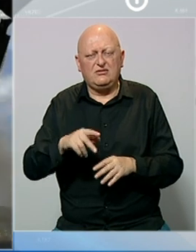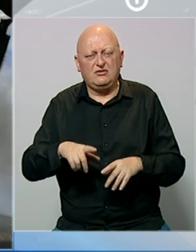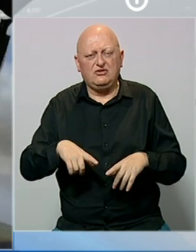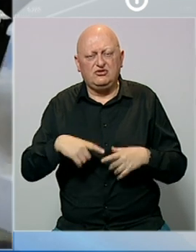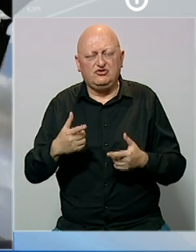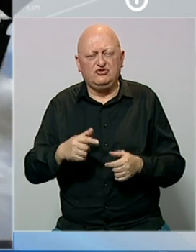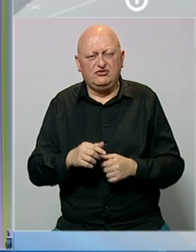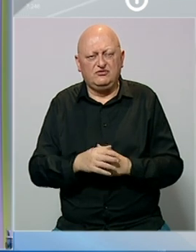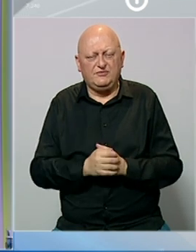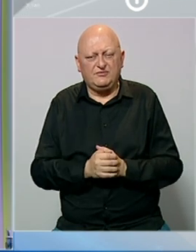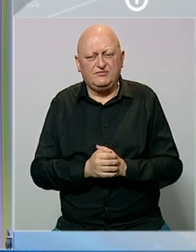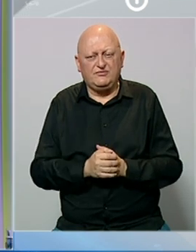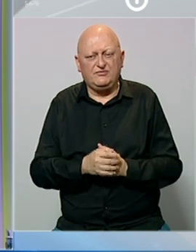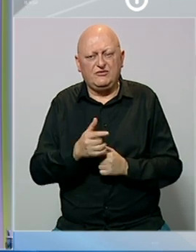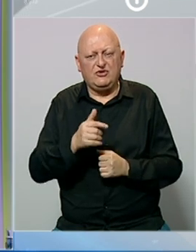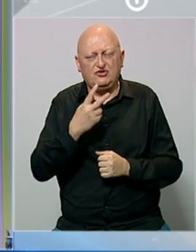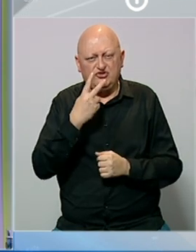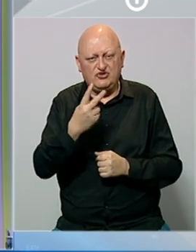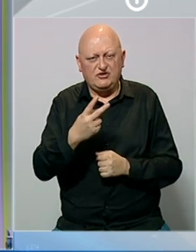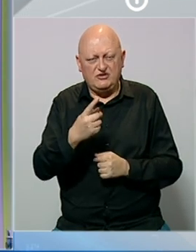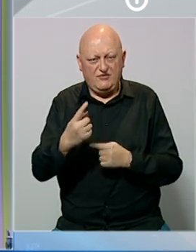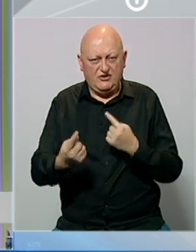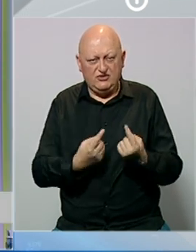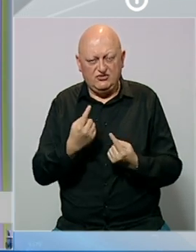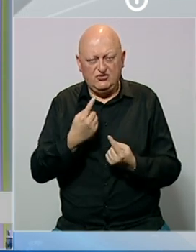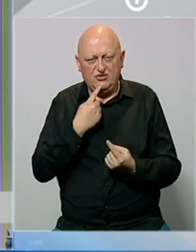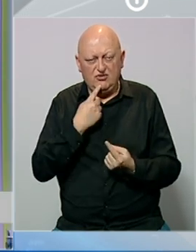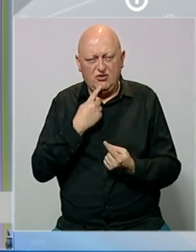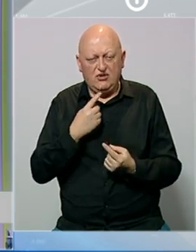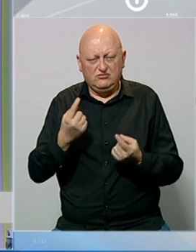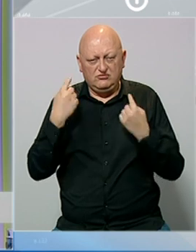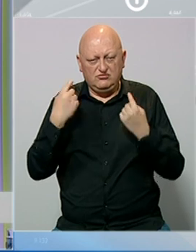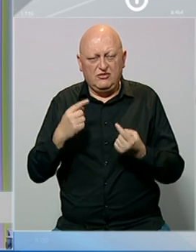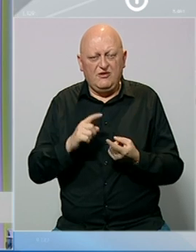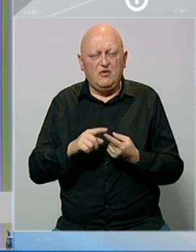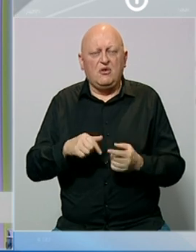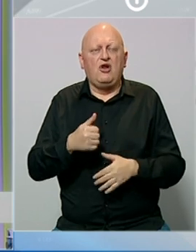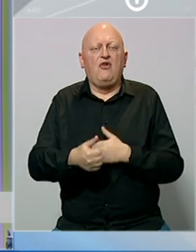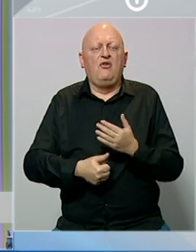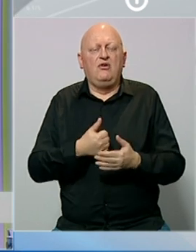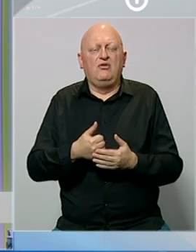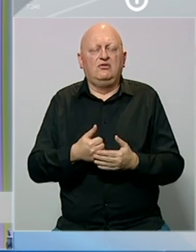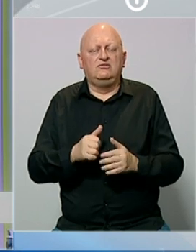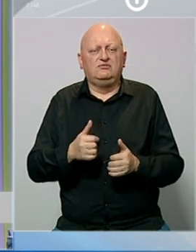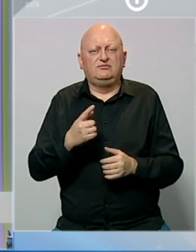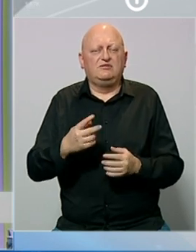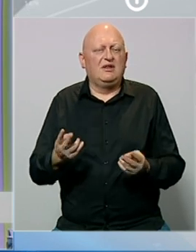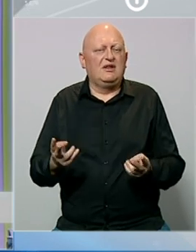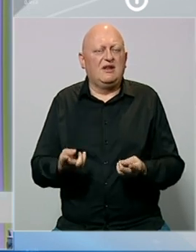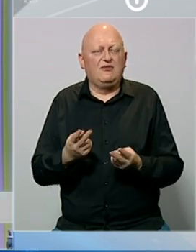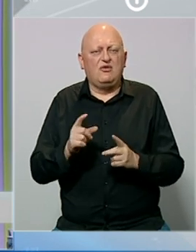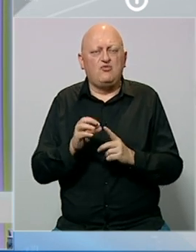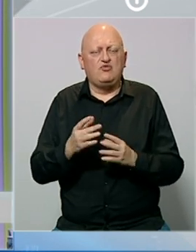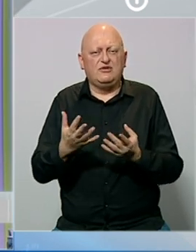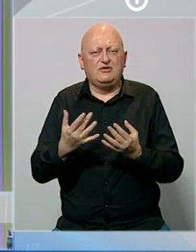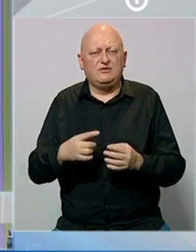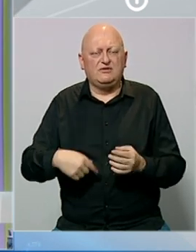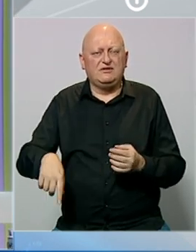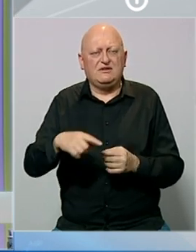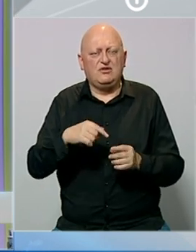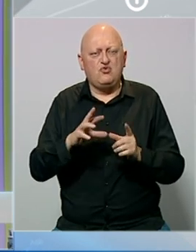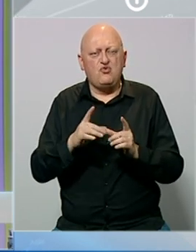traje. Ono što se vidjelo iz ove situacije koja je eskalirala u februaru ove godine je da jednostavno Putin računa na cijelu